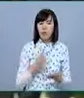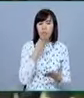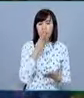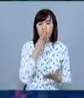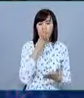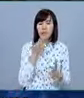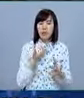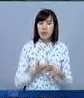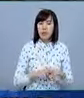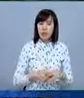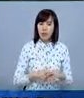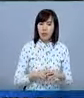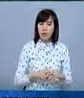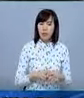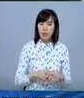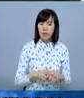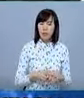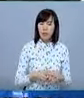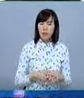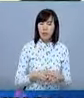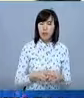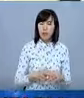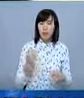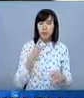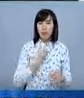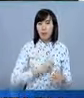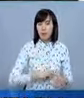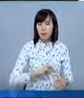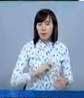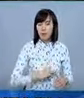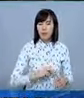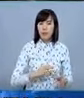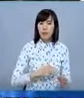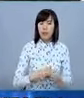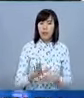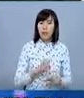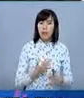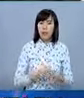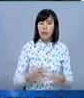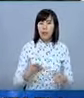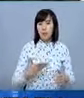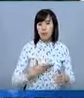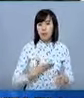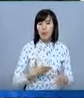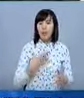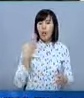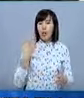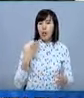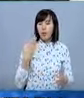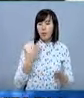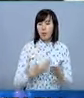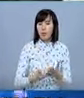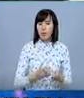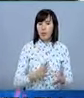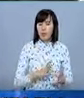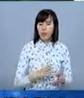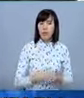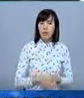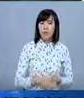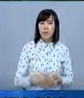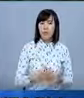осы тәжірибені алу үшін қаншама уақытты өткізді. Соны енді бізге оңай жолын ұсынып жатыр. Оңай жол. Біз